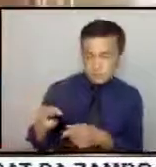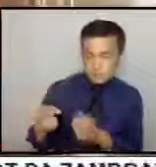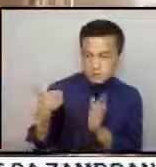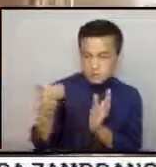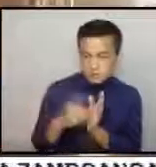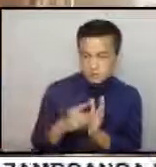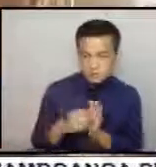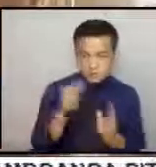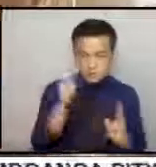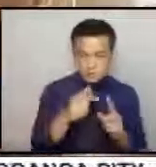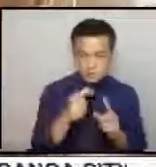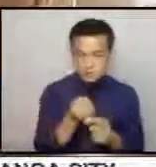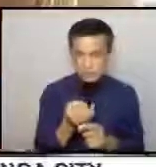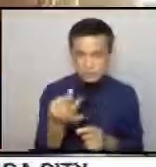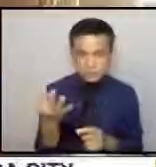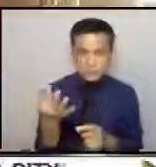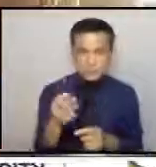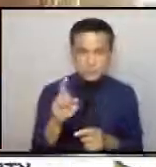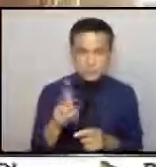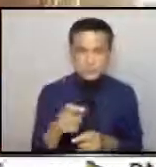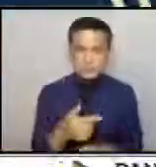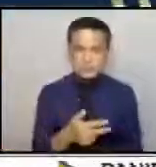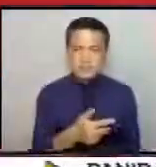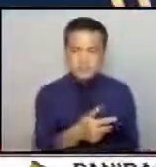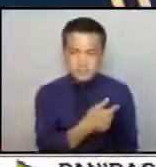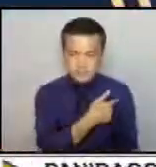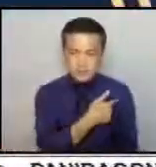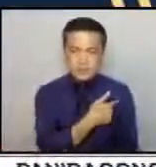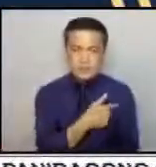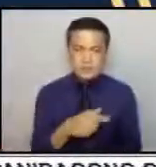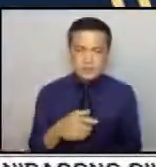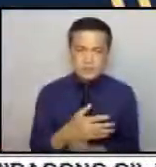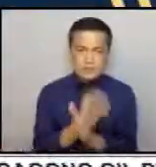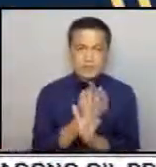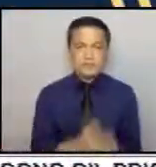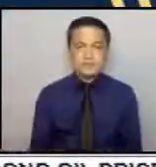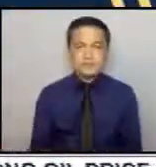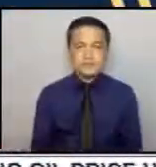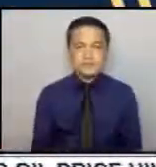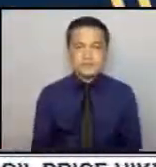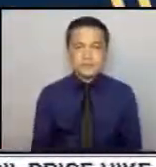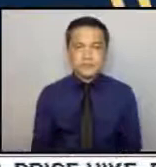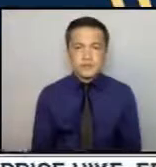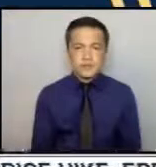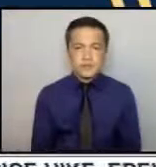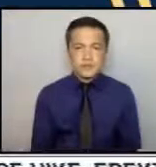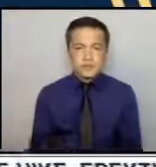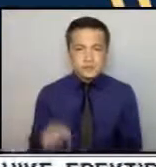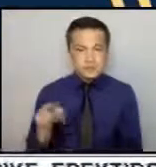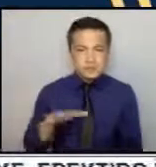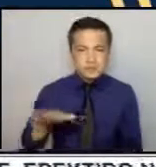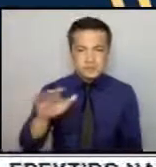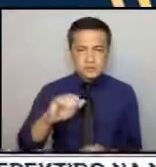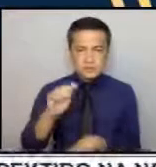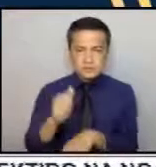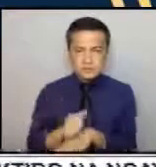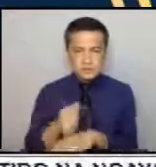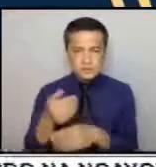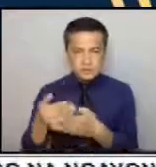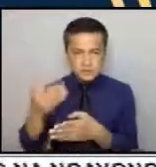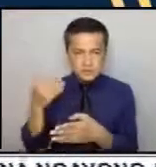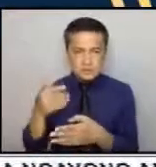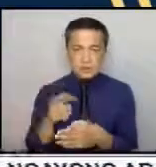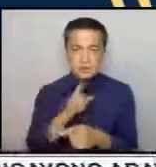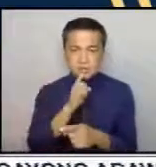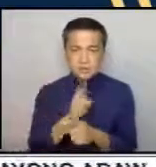o bilang ng mga dapat mabakunahan sa Davao City. Kasi sila mga gusto na set sa target before. Actually,